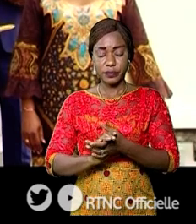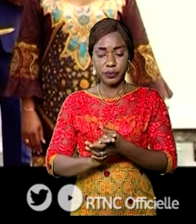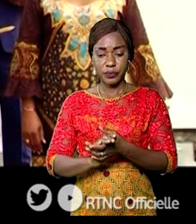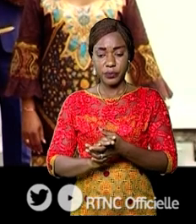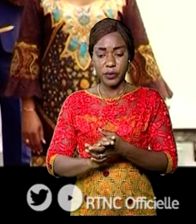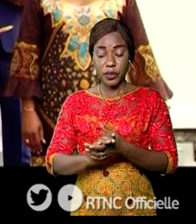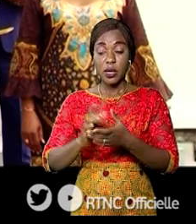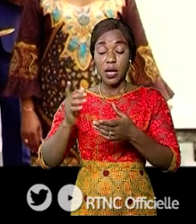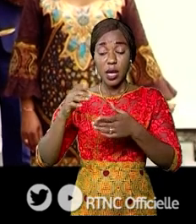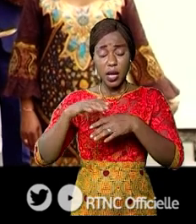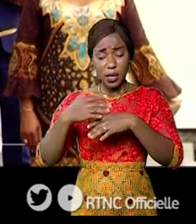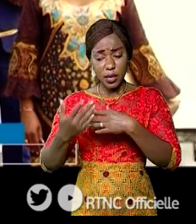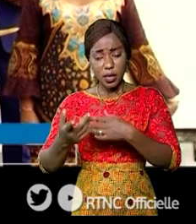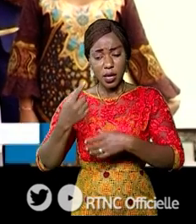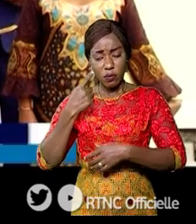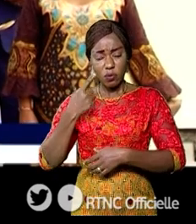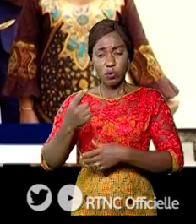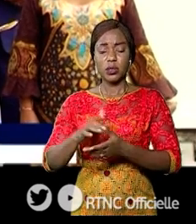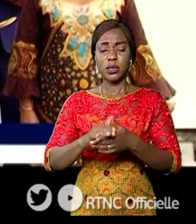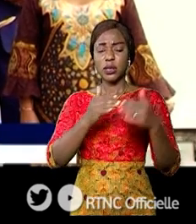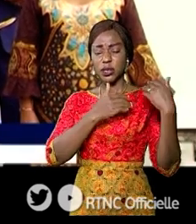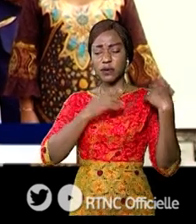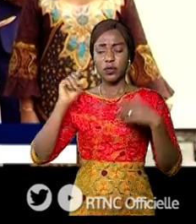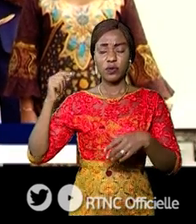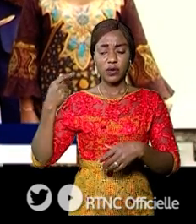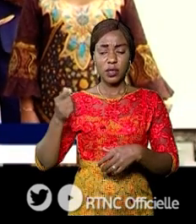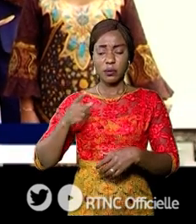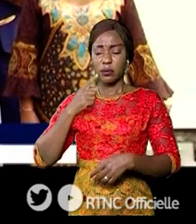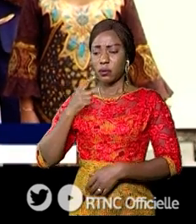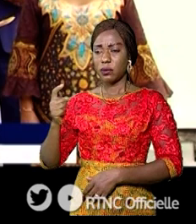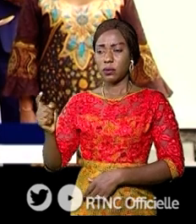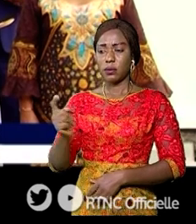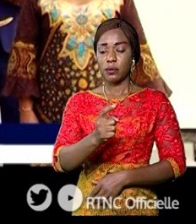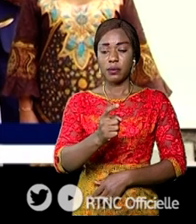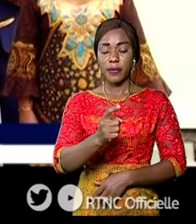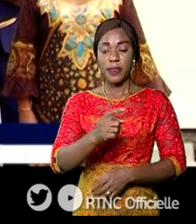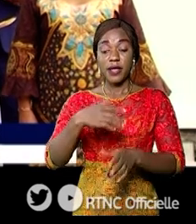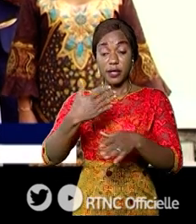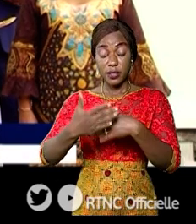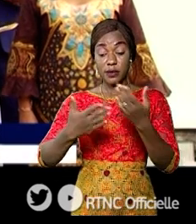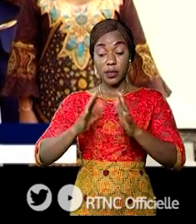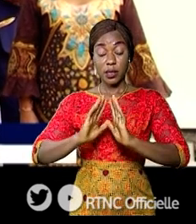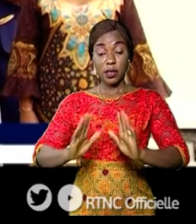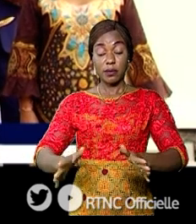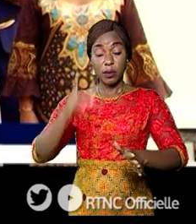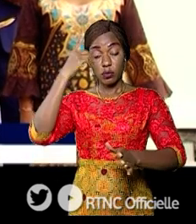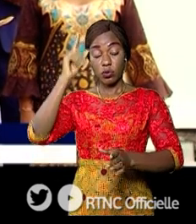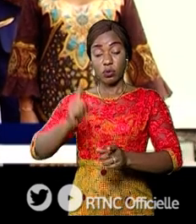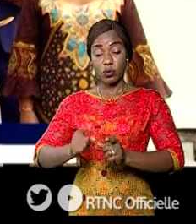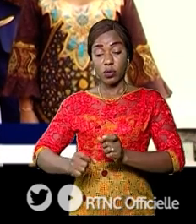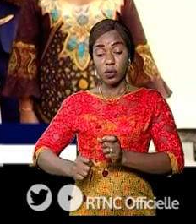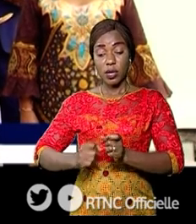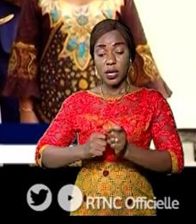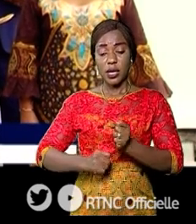actes infâmes, le chef du gouvernement a instruit les services compétents en vue de renforcer